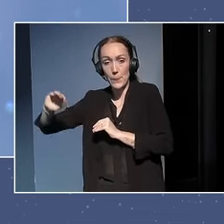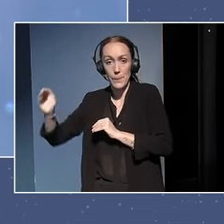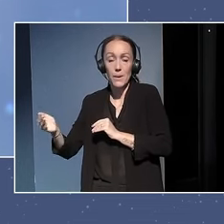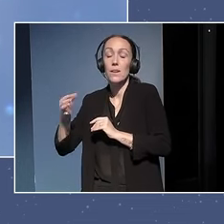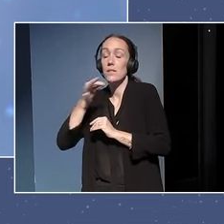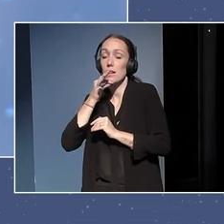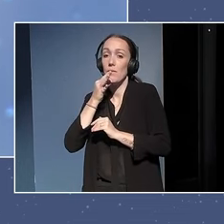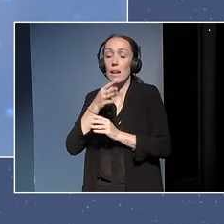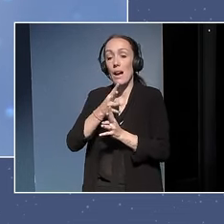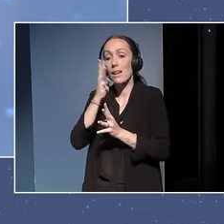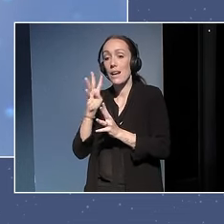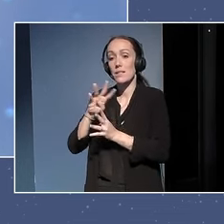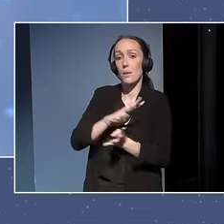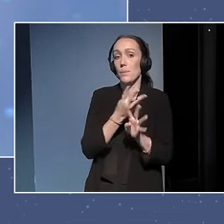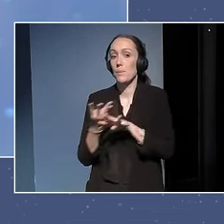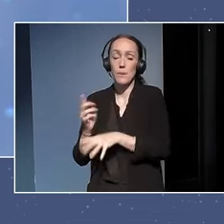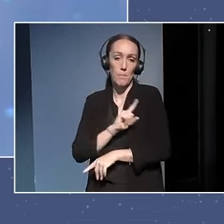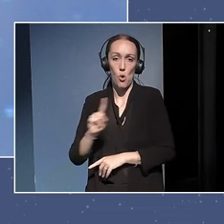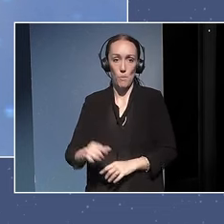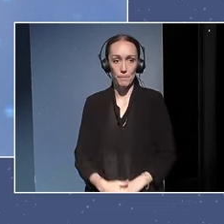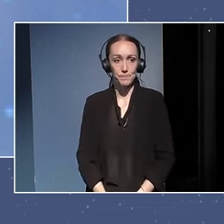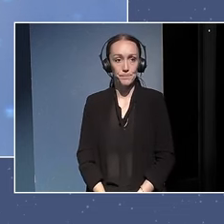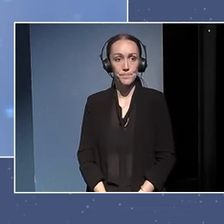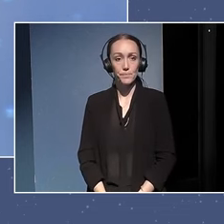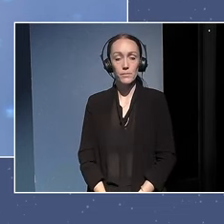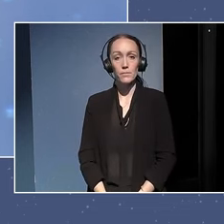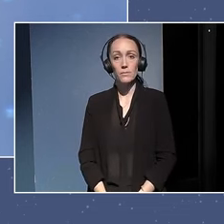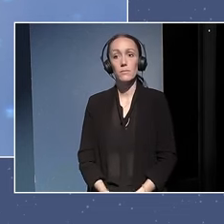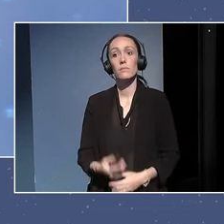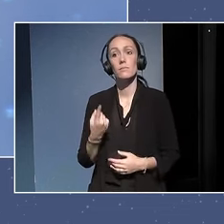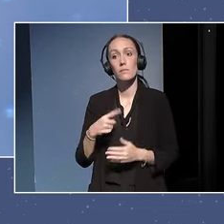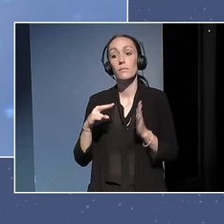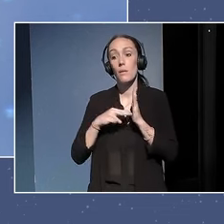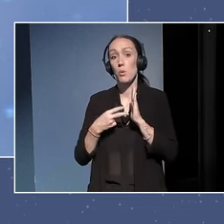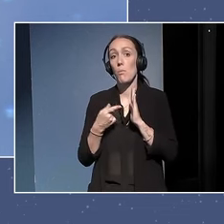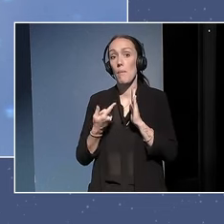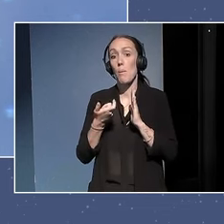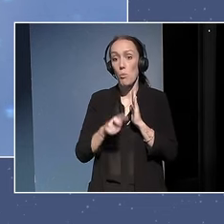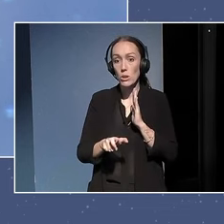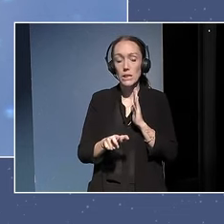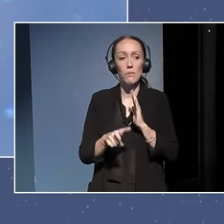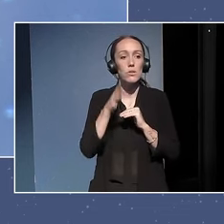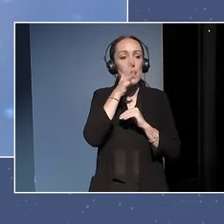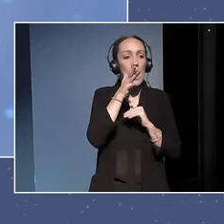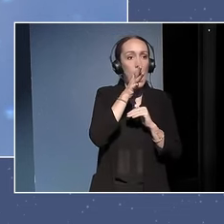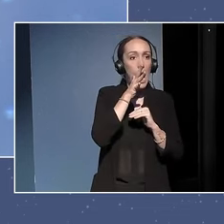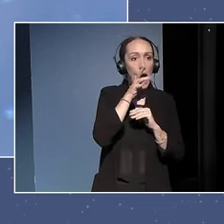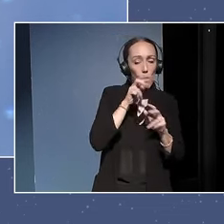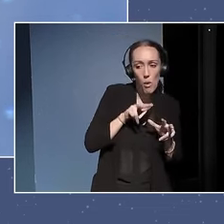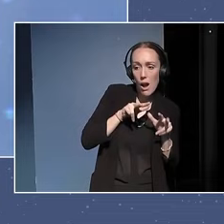si snodano Questo è uno dei problemi cioè se usciva dall'acqua e cadeva di